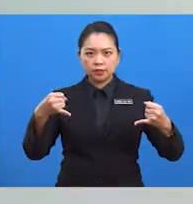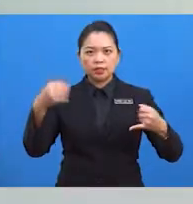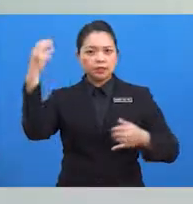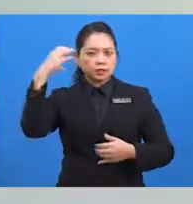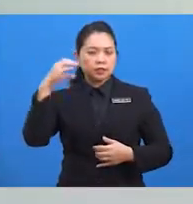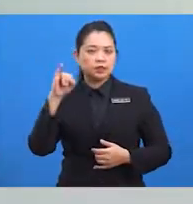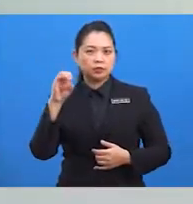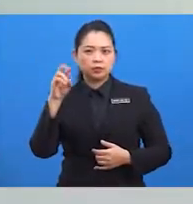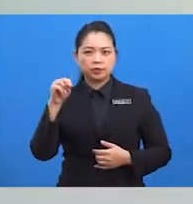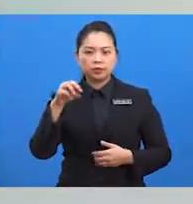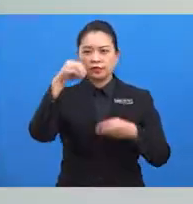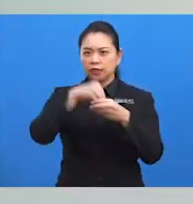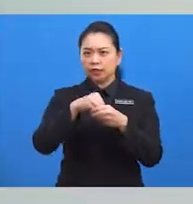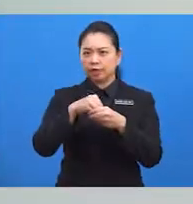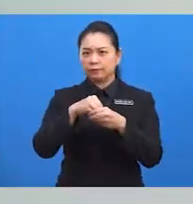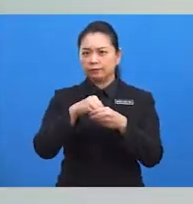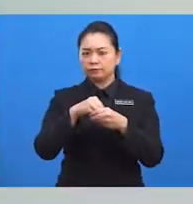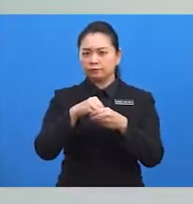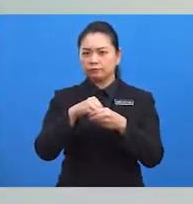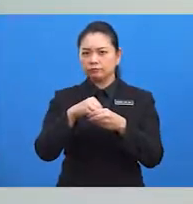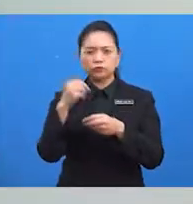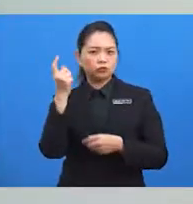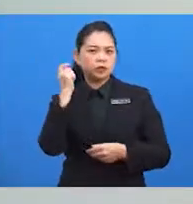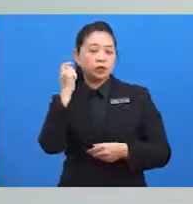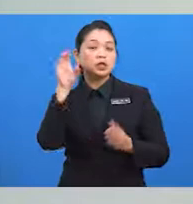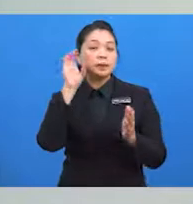mengayun dalam spektrum elektromagnetik